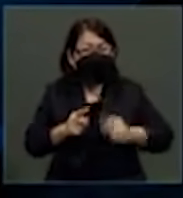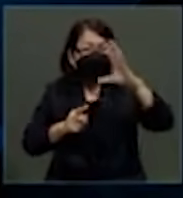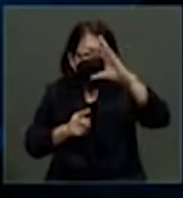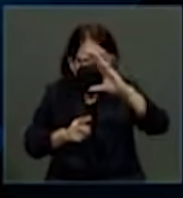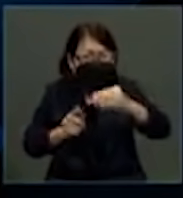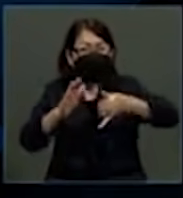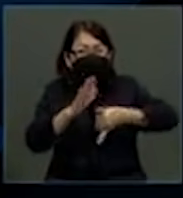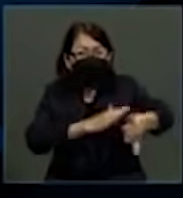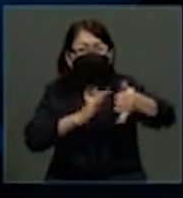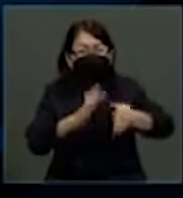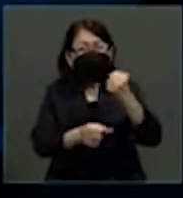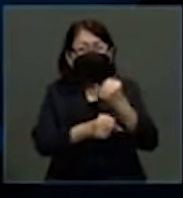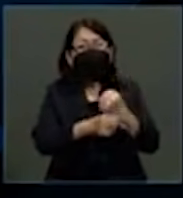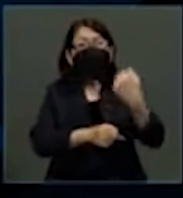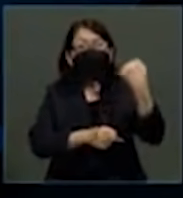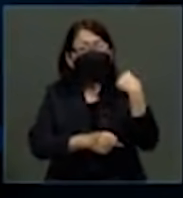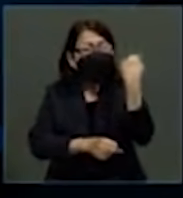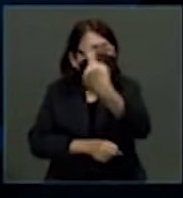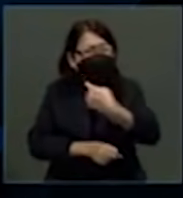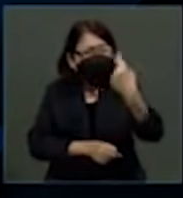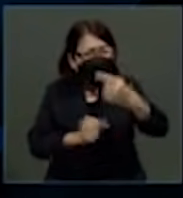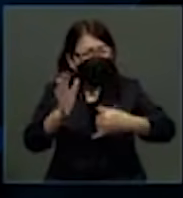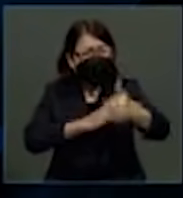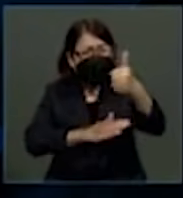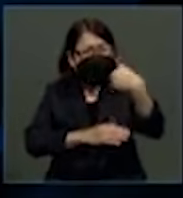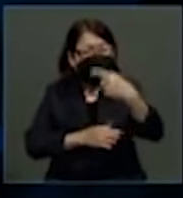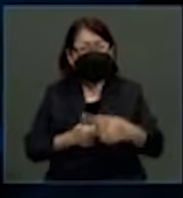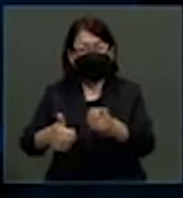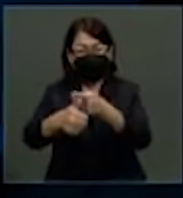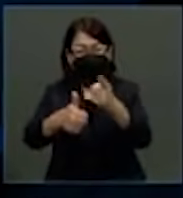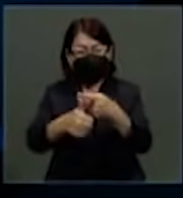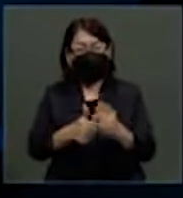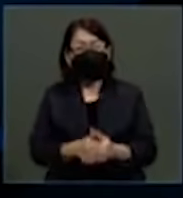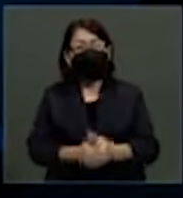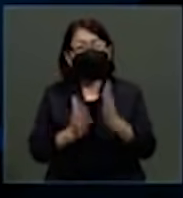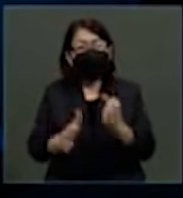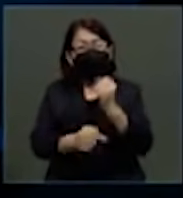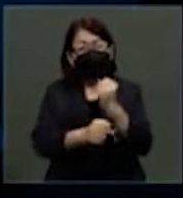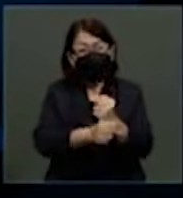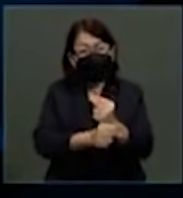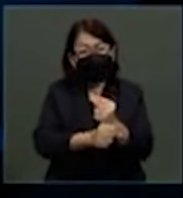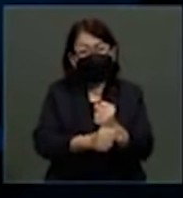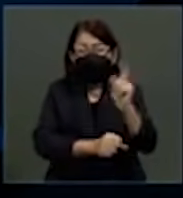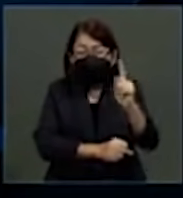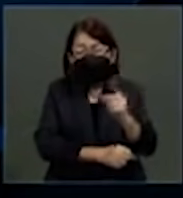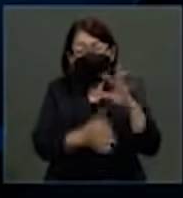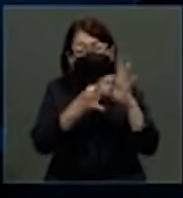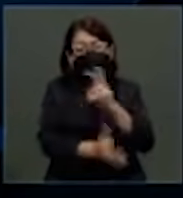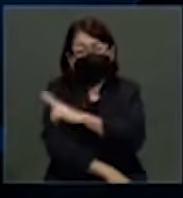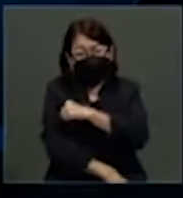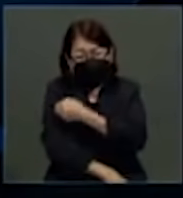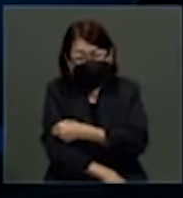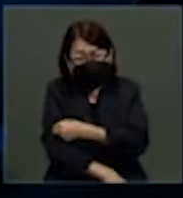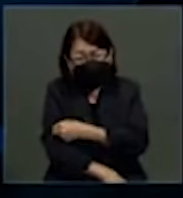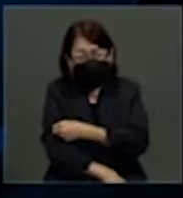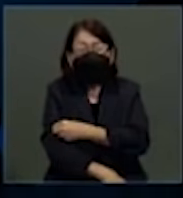ำคัญนะครับเพราะว่ามีหลายบุคคลหลายส่วนที่จะต้องได้ทำงานกันในช่วงเวลาที่มีเคอร์ฟิวมีใครบ้